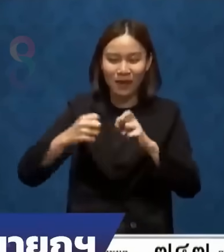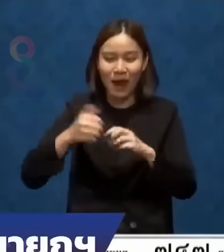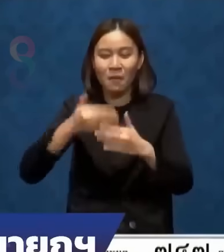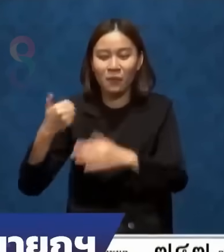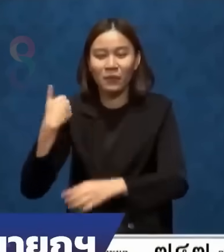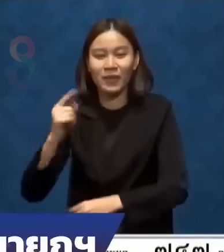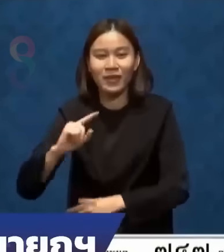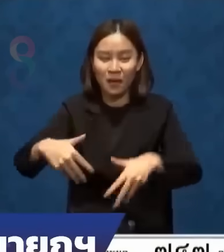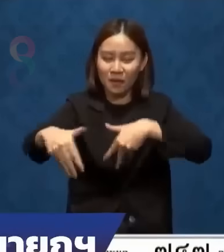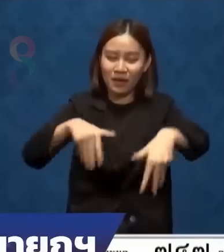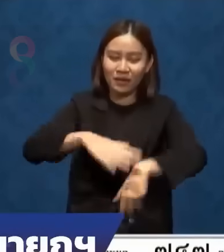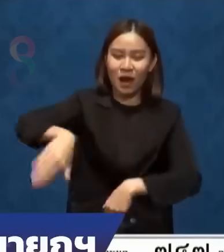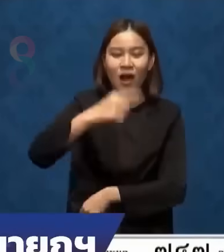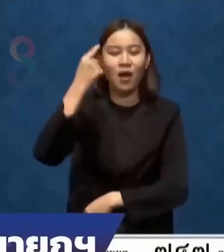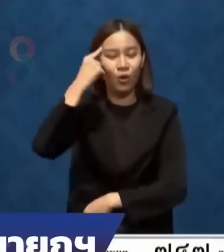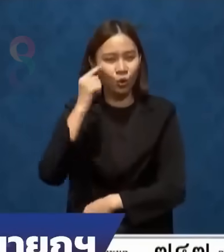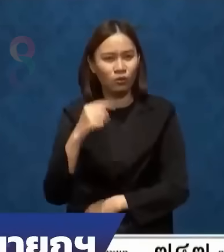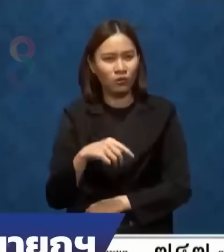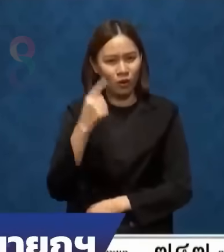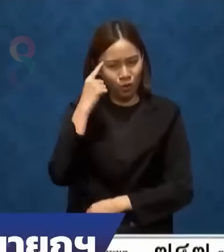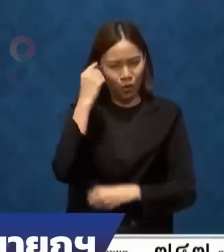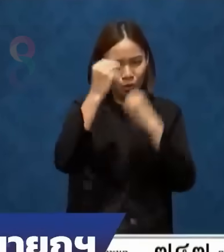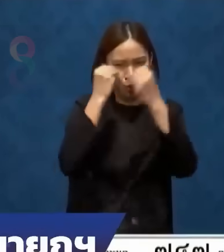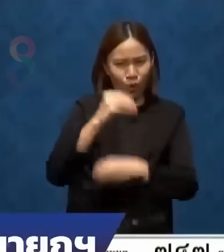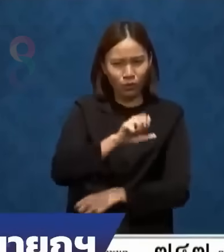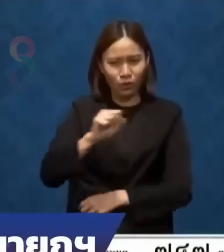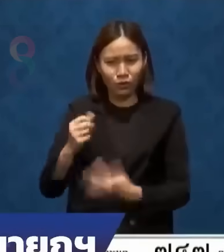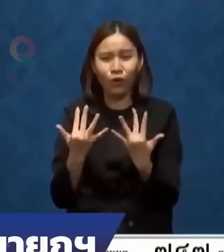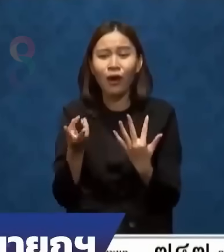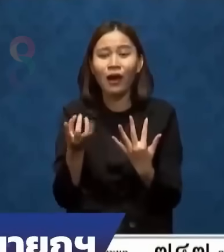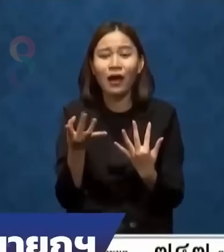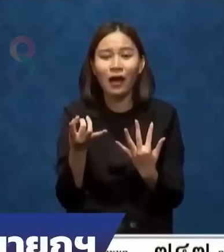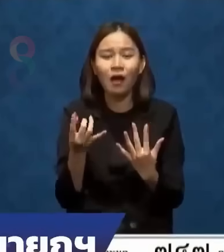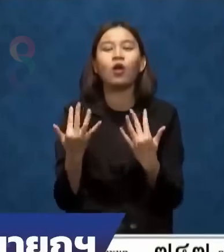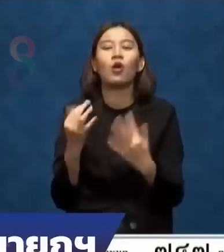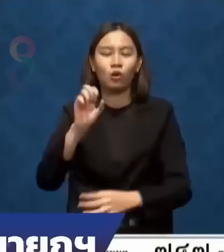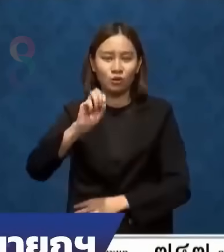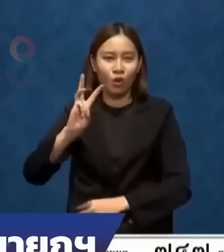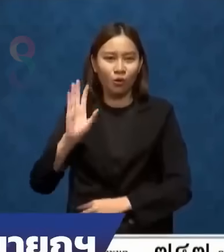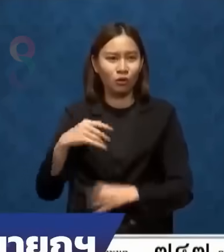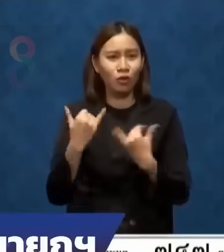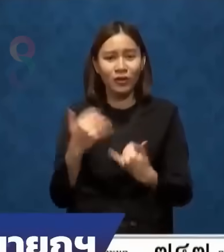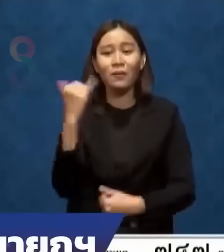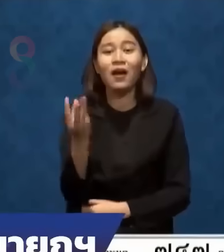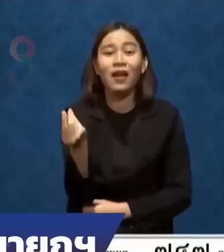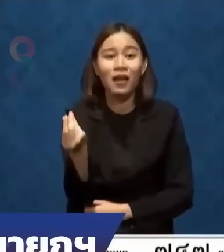ก็ฝากประชาชนรู้นะว่าเดี๋ยวจะงงว่าสสเข้ามารออะไรครับรอสวครับตอนนี้ครับนะมากันกี่ท่